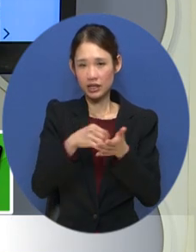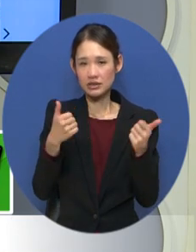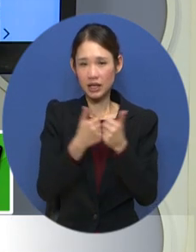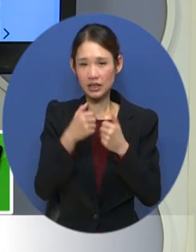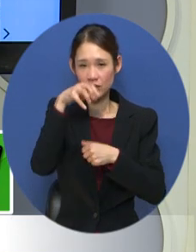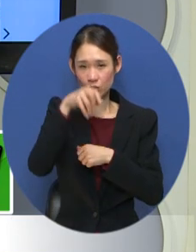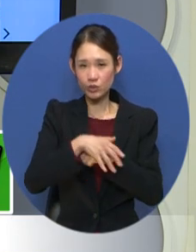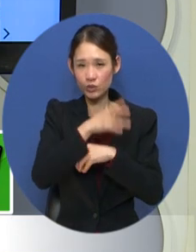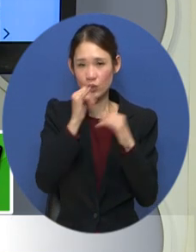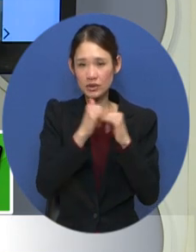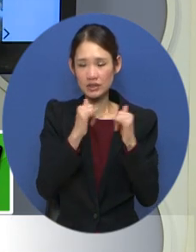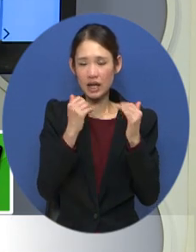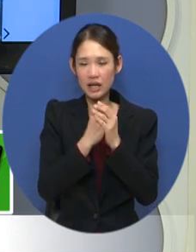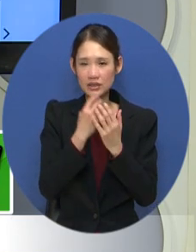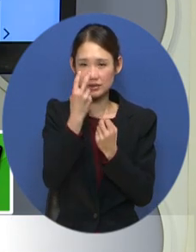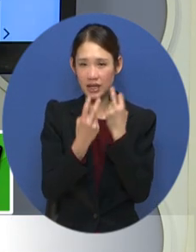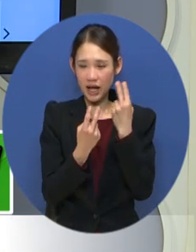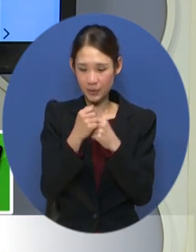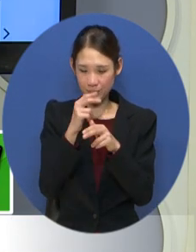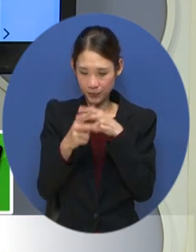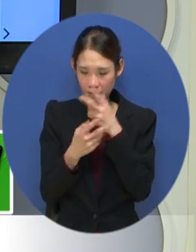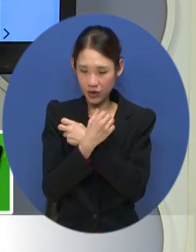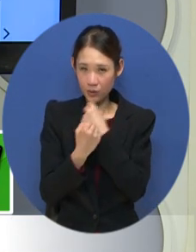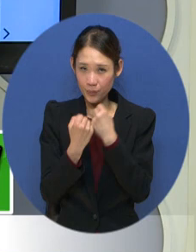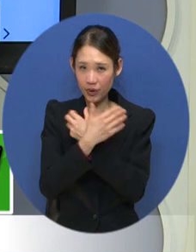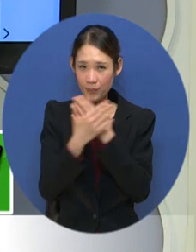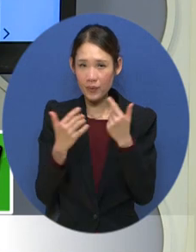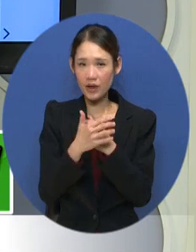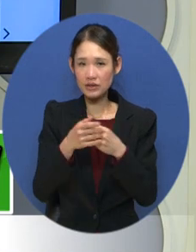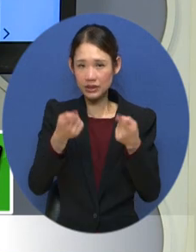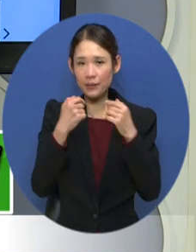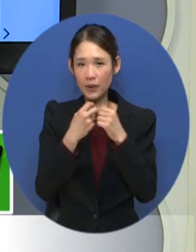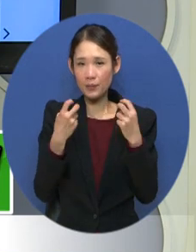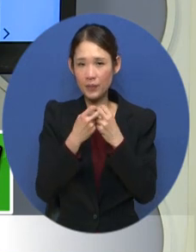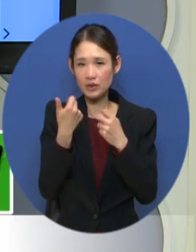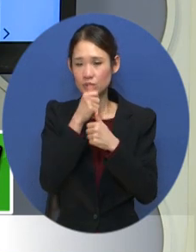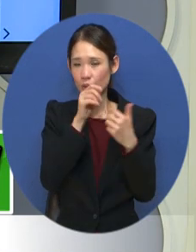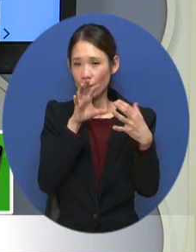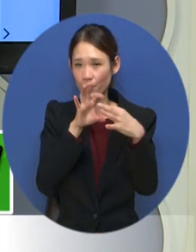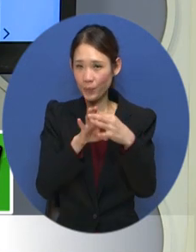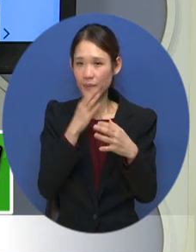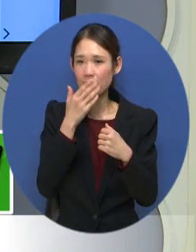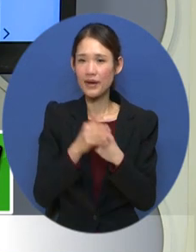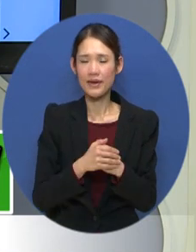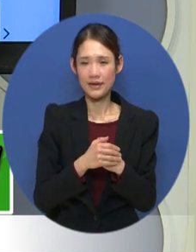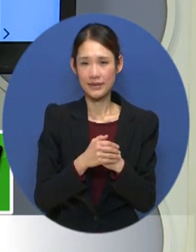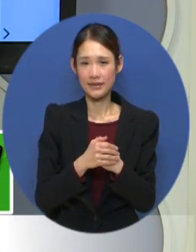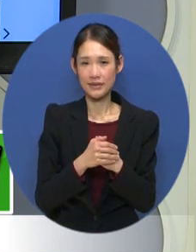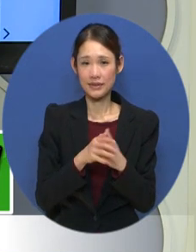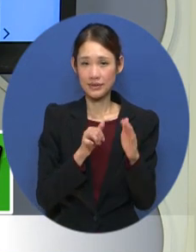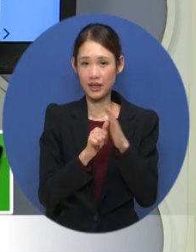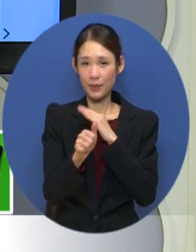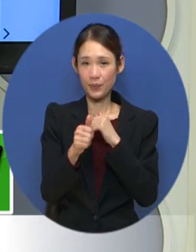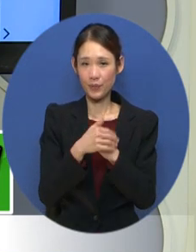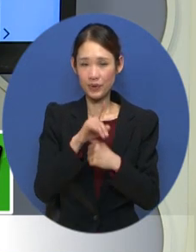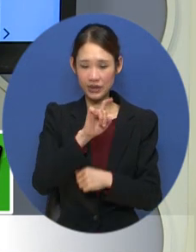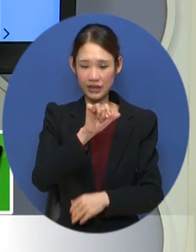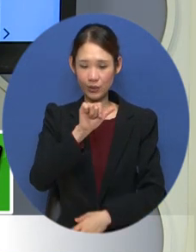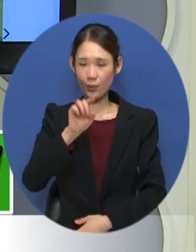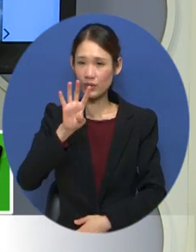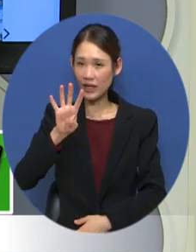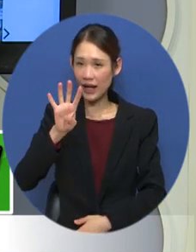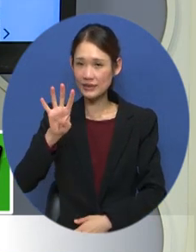노인일자리사업 설명과 참여방법 그리고 취업알선 등을 안내받을 수 있는데요 대표전화 1544 의